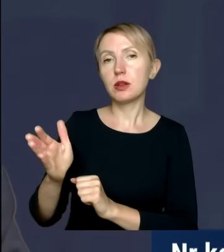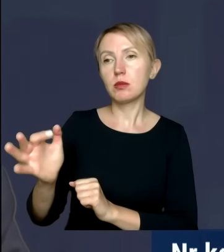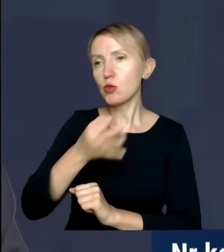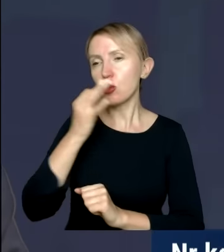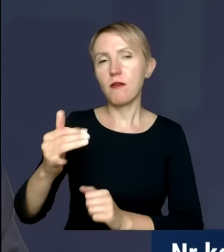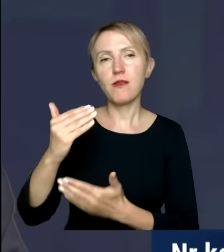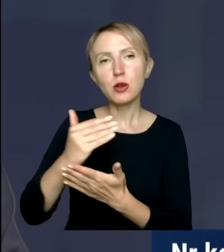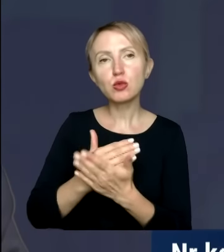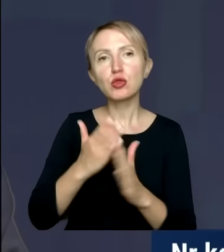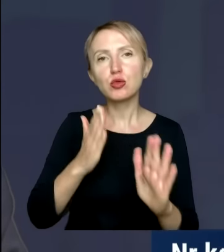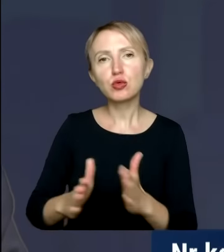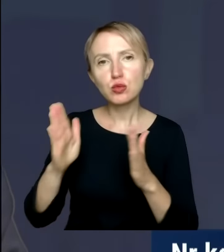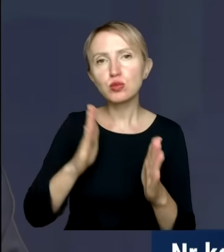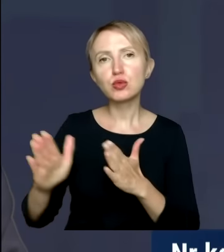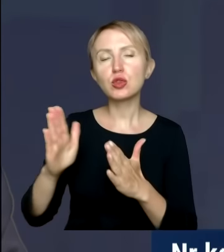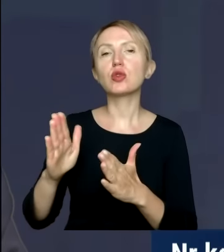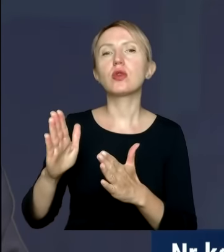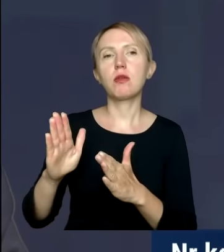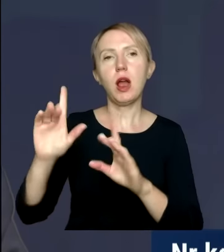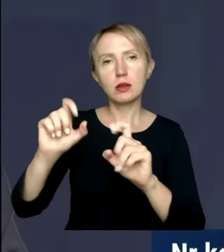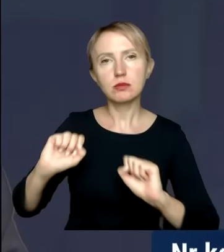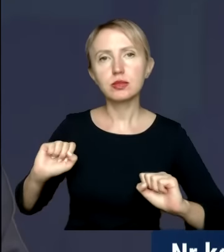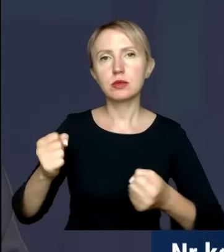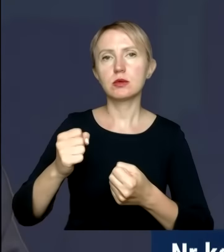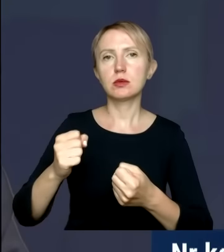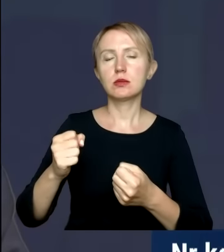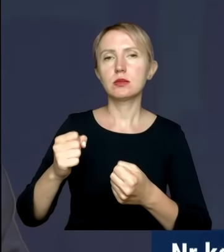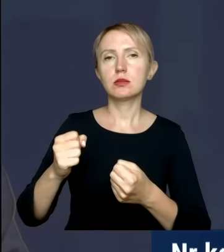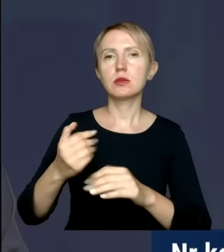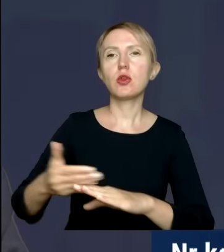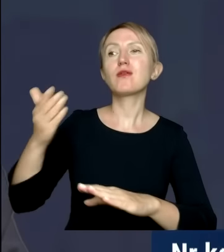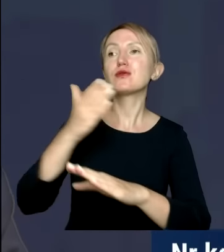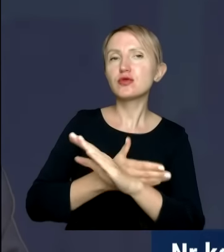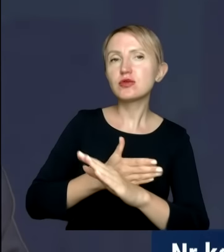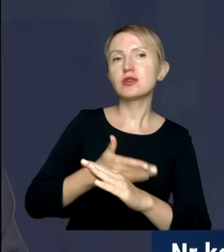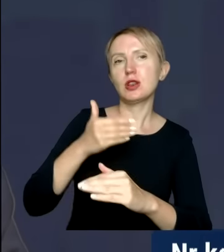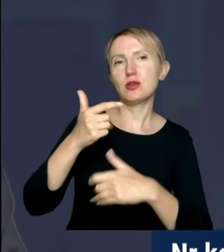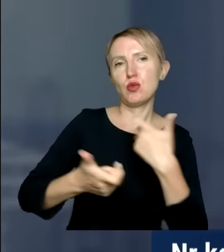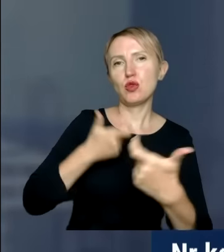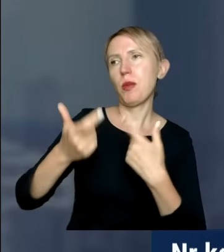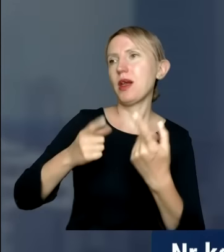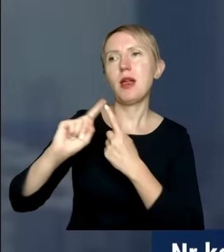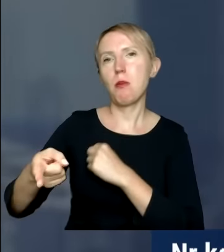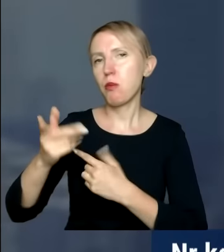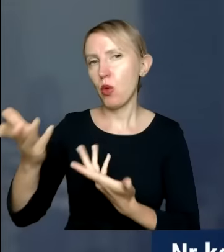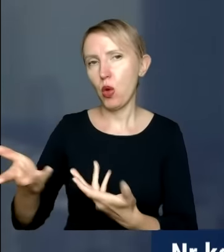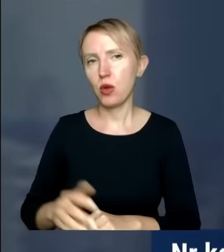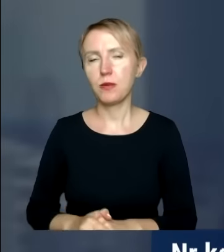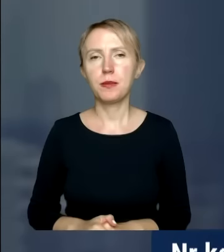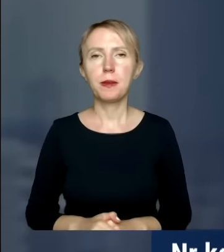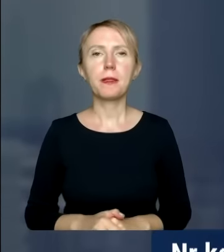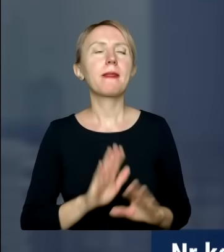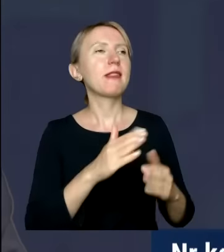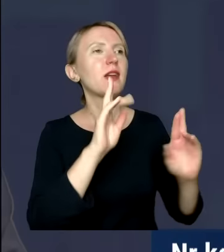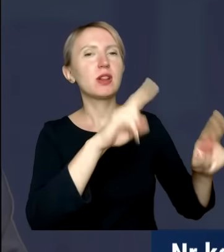przygotowań i do startu to powinien to zrobić exante a nie Exp tylko i wyłącznie zą